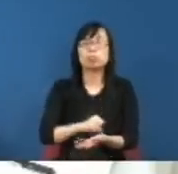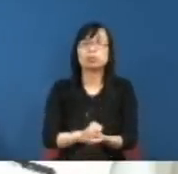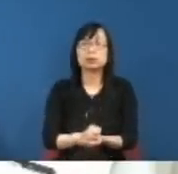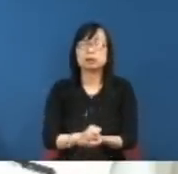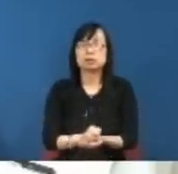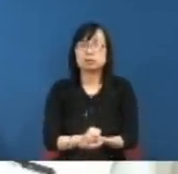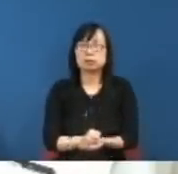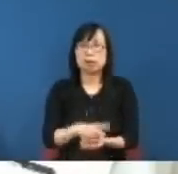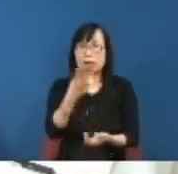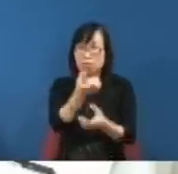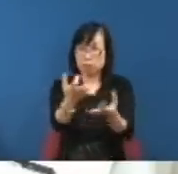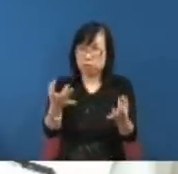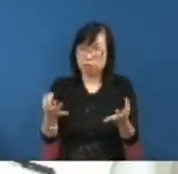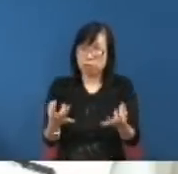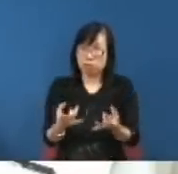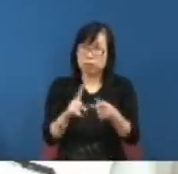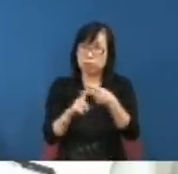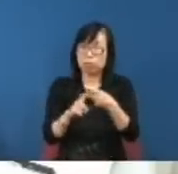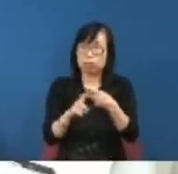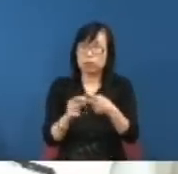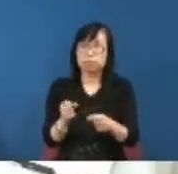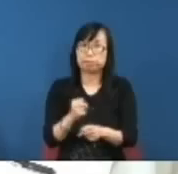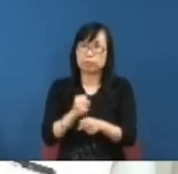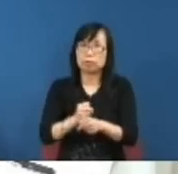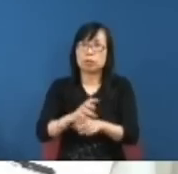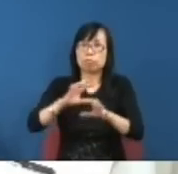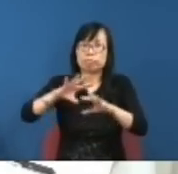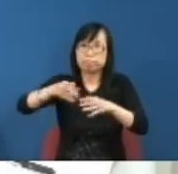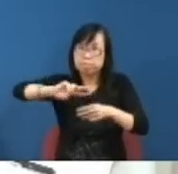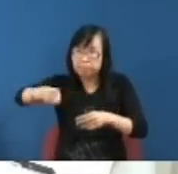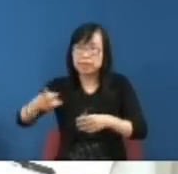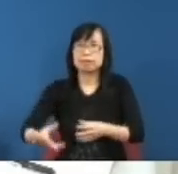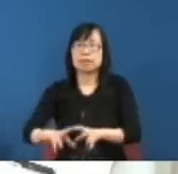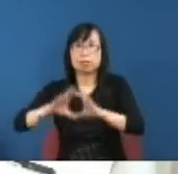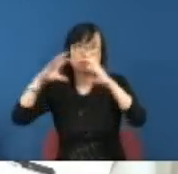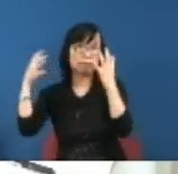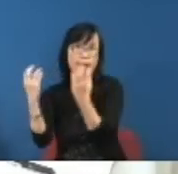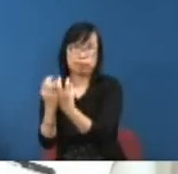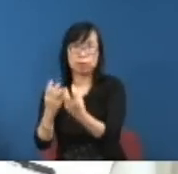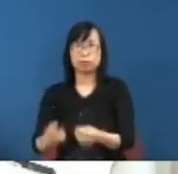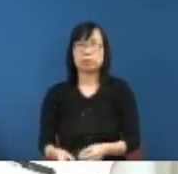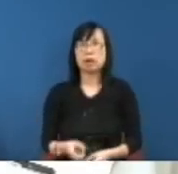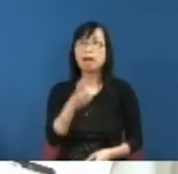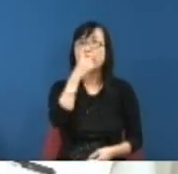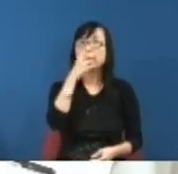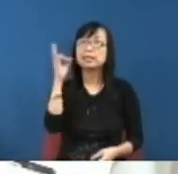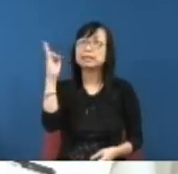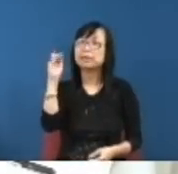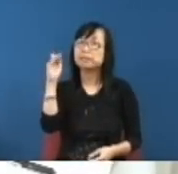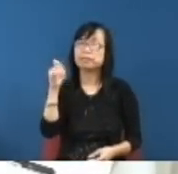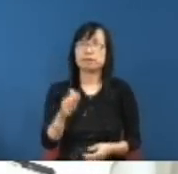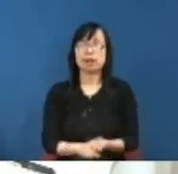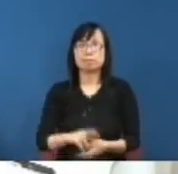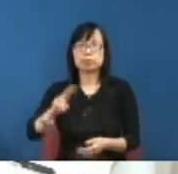將歐洲嘅主要嘅工業國組成一個集團。嗱，喺呢個過程裏邊，英法得益嘅，因為